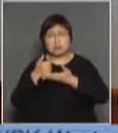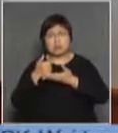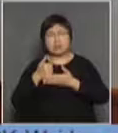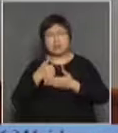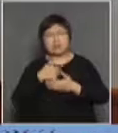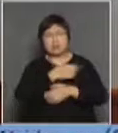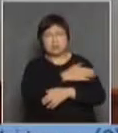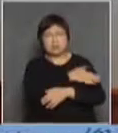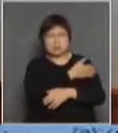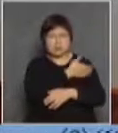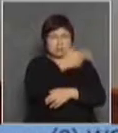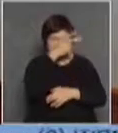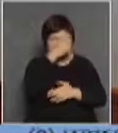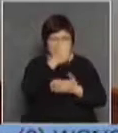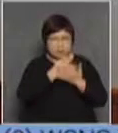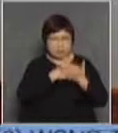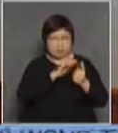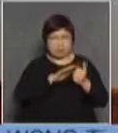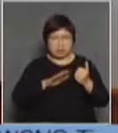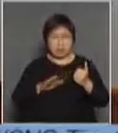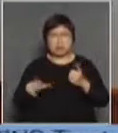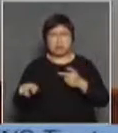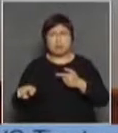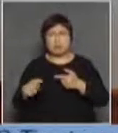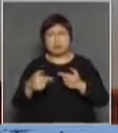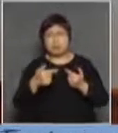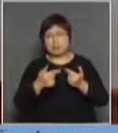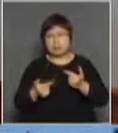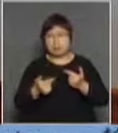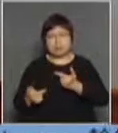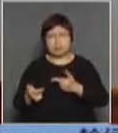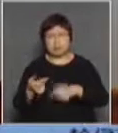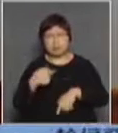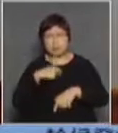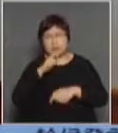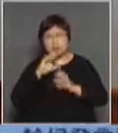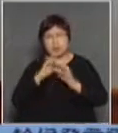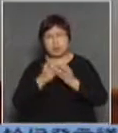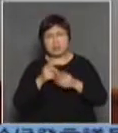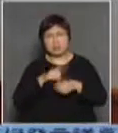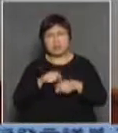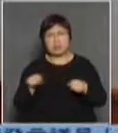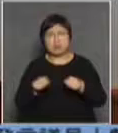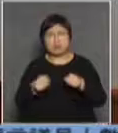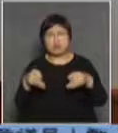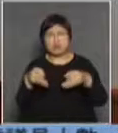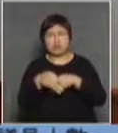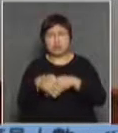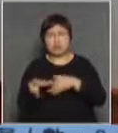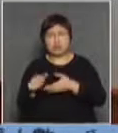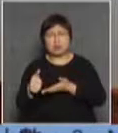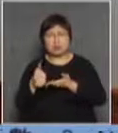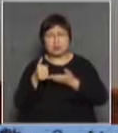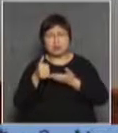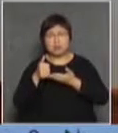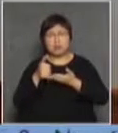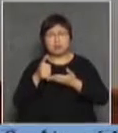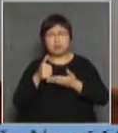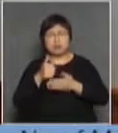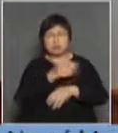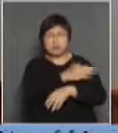的政策，以致職訓局長期出現一批短期合約的受聘僱員